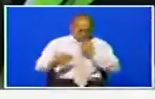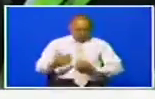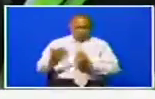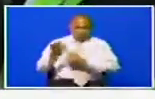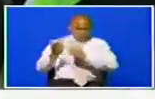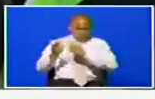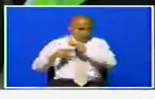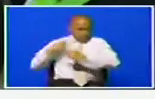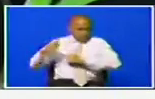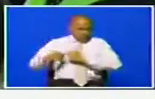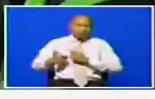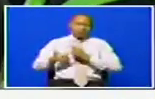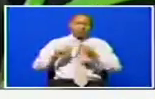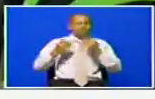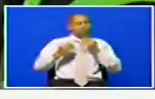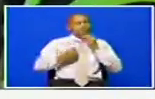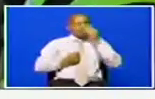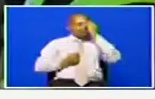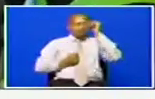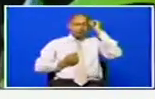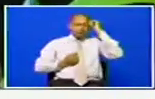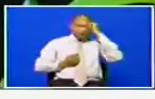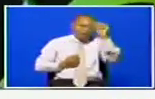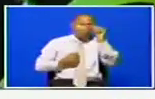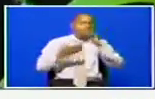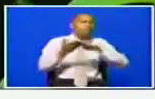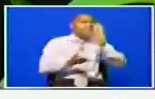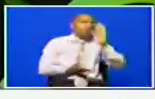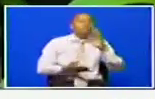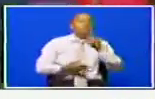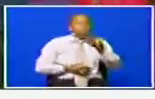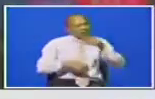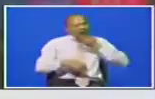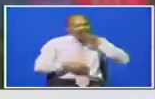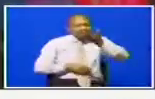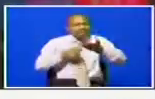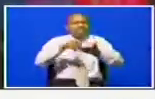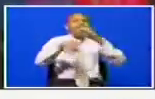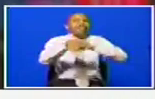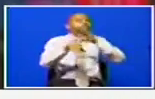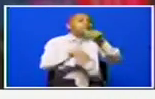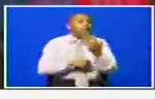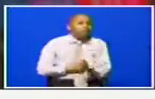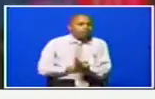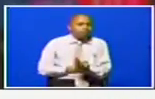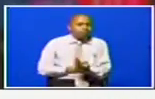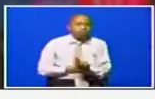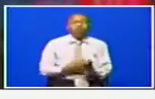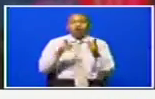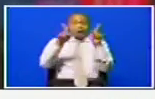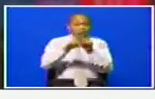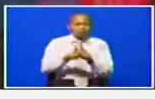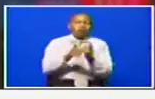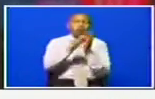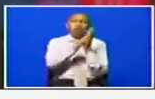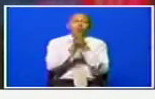manake ndo mwerefu sasa, tuonyeshe uliwasili kwa hilo jibu namna gani. Joy, twasubiri taarifa nyingi sana